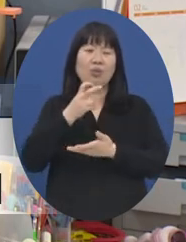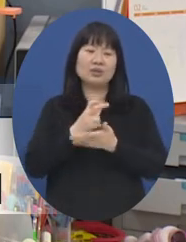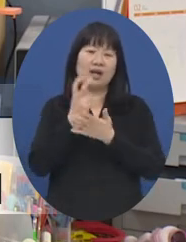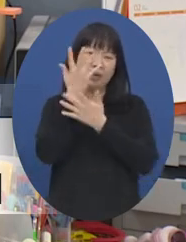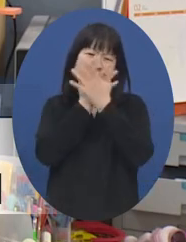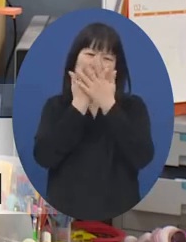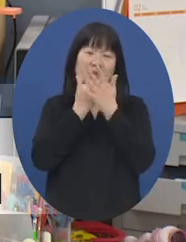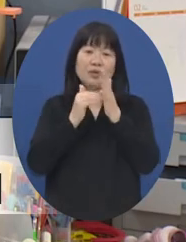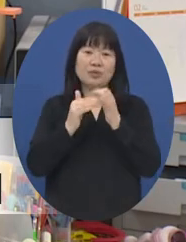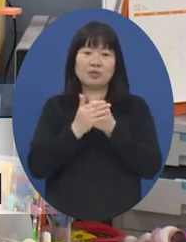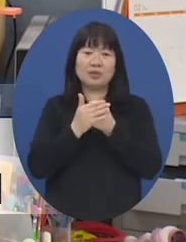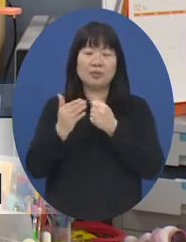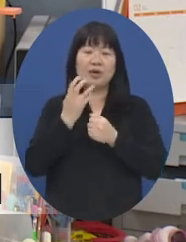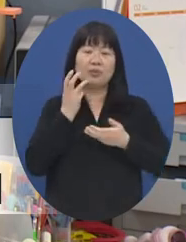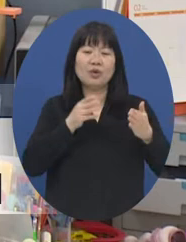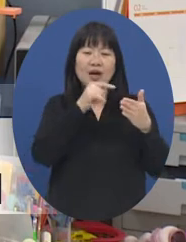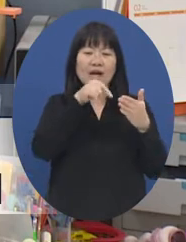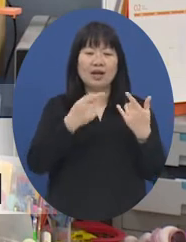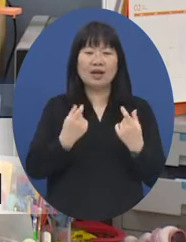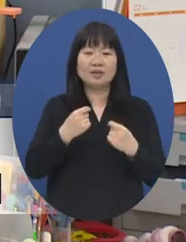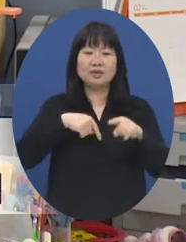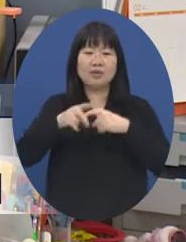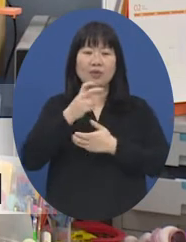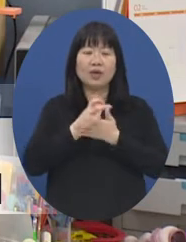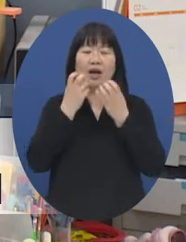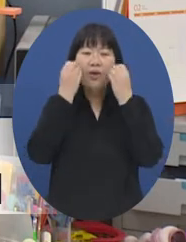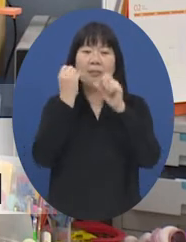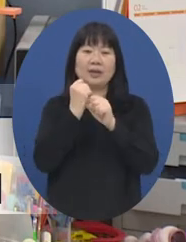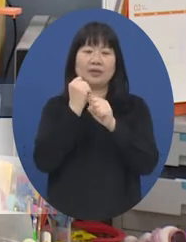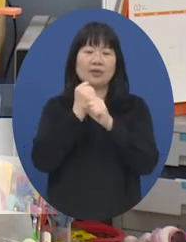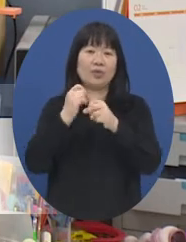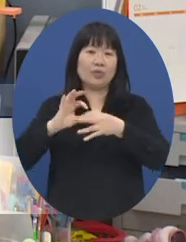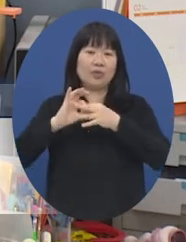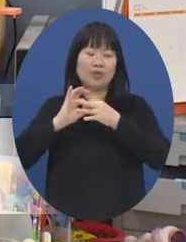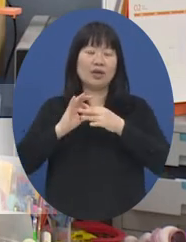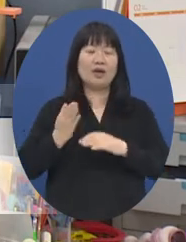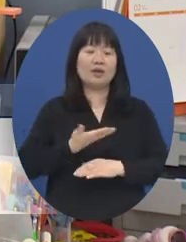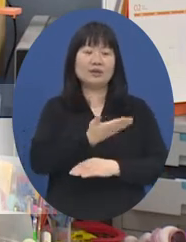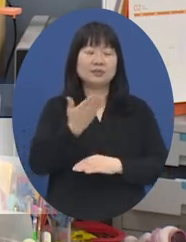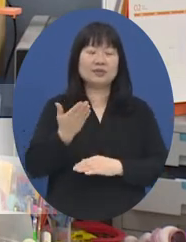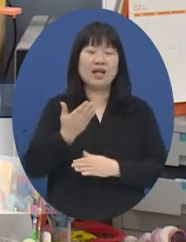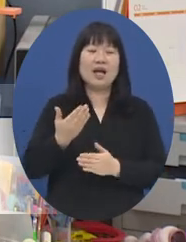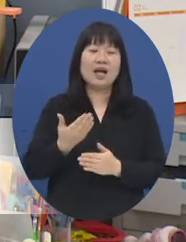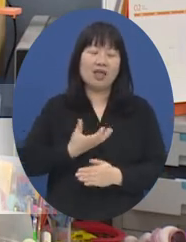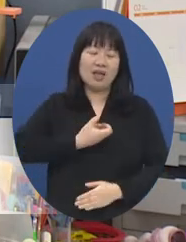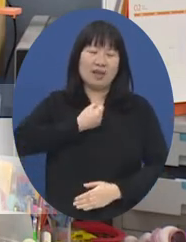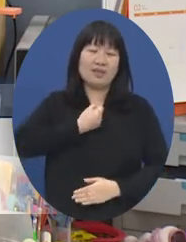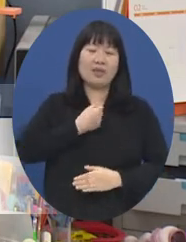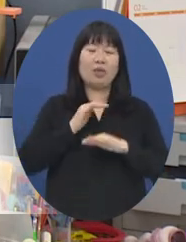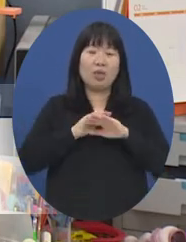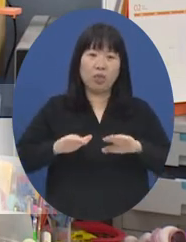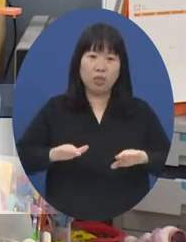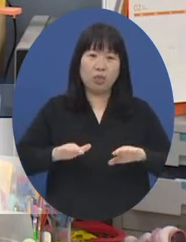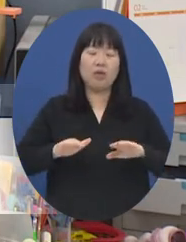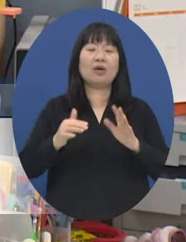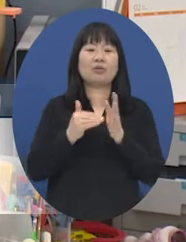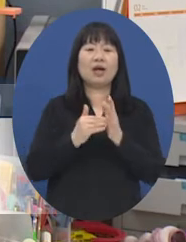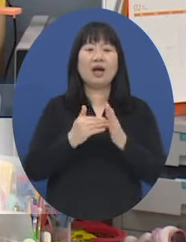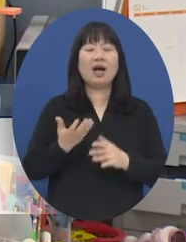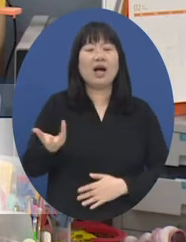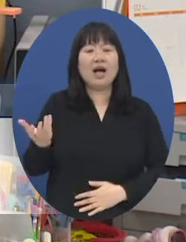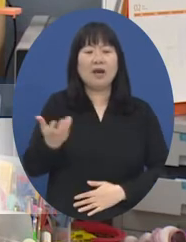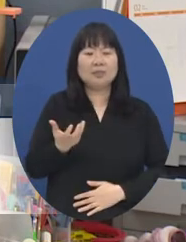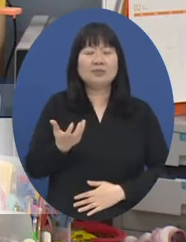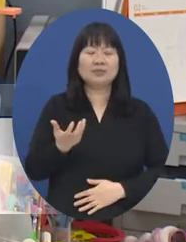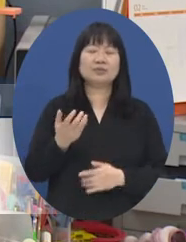하십니다 경계 되어서 이러한 정책을 새롭게 또 만들면서 그분들의 설움을 좀 더 덜어 드리고 또 그 아픔을 또